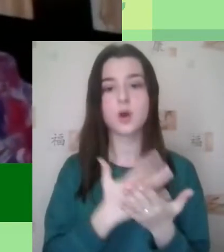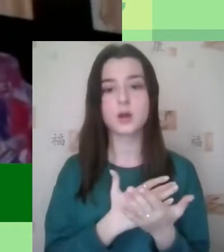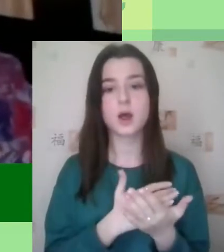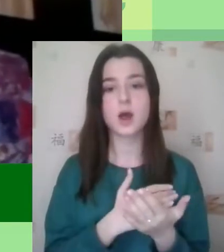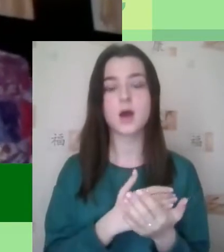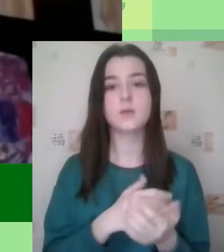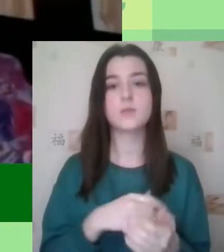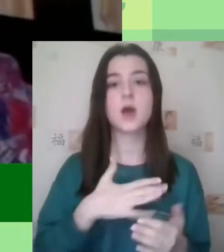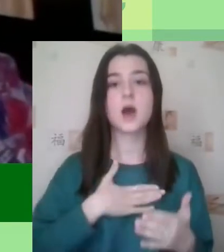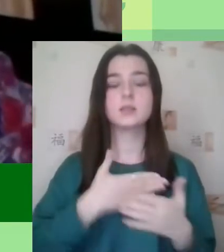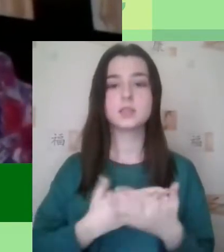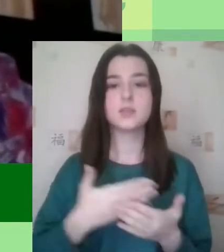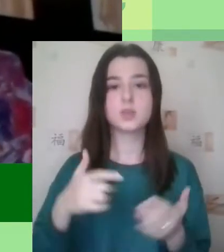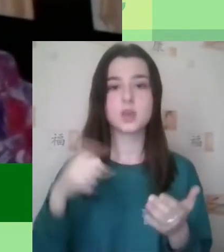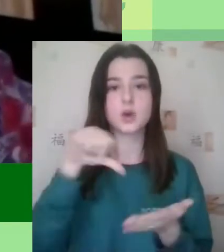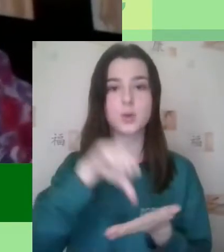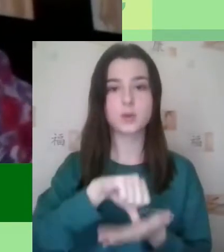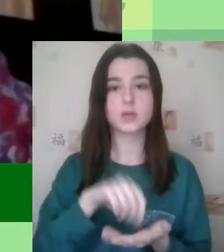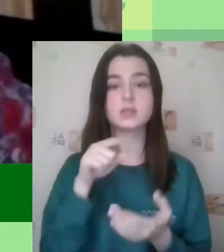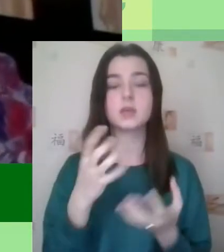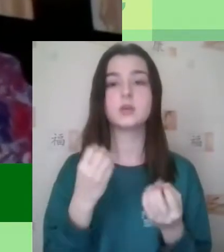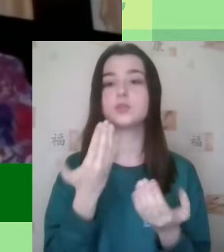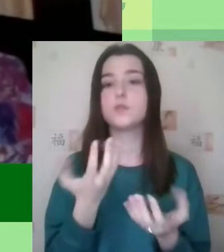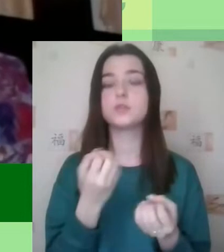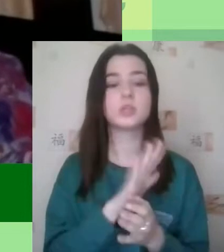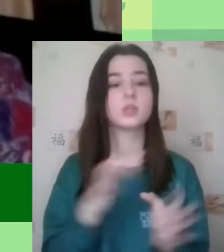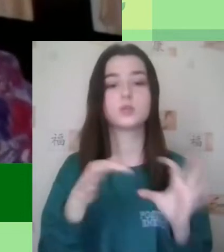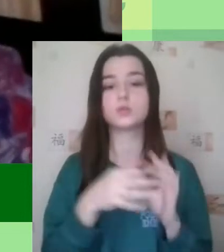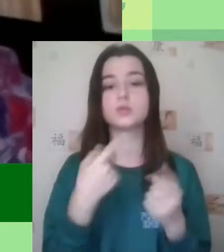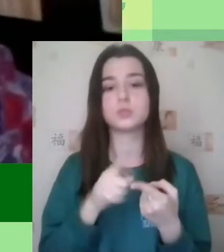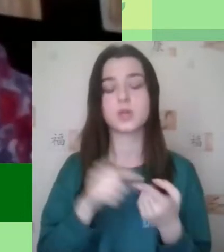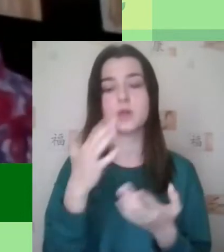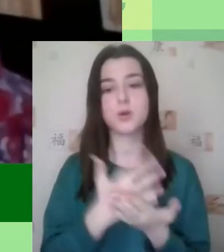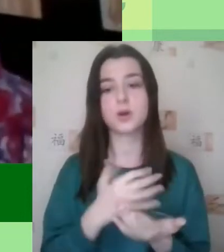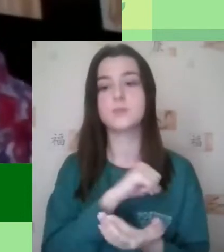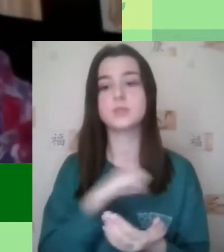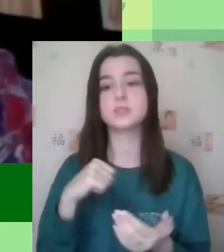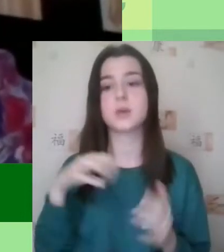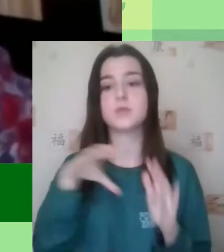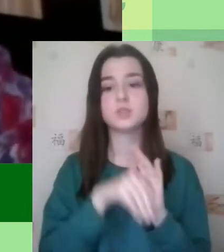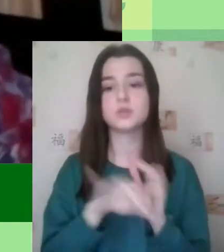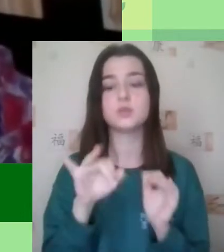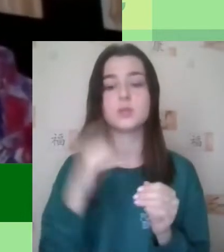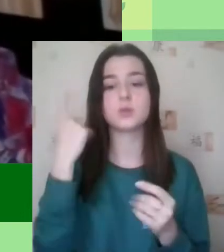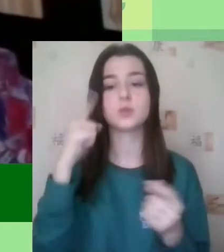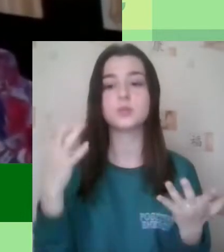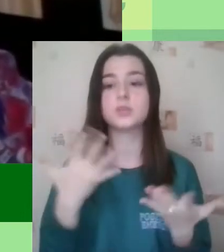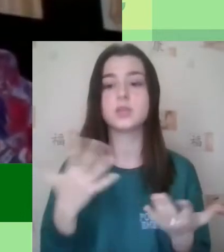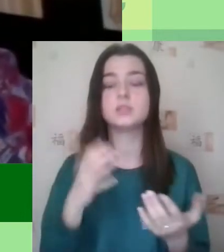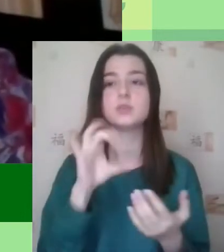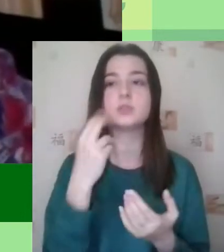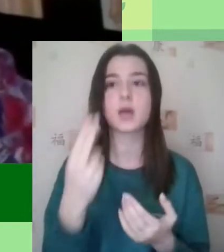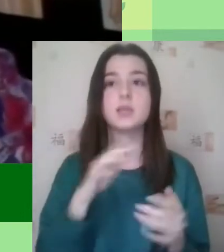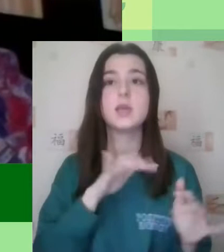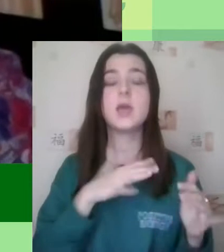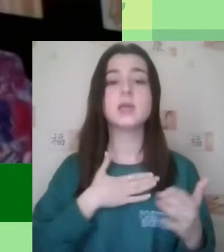програма «Активні громадяни», а якщо ви ще до цієї програми не долучені, і самі втілюєте і придумуєте якісь соціальні ініціативи, то я думаю,